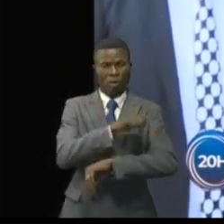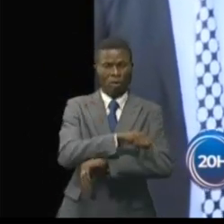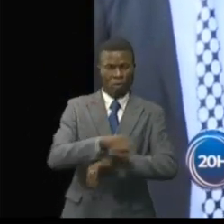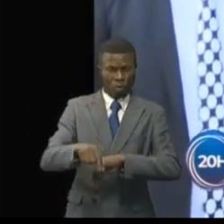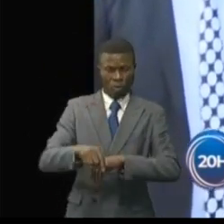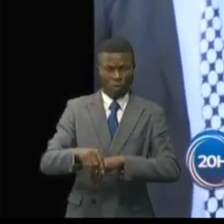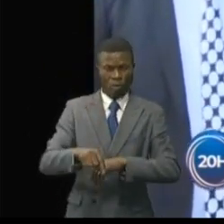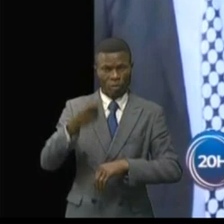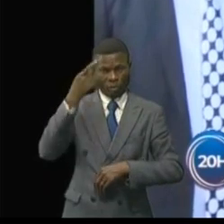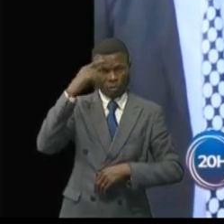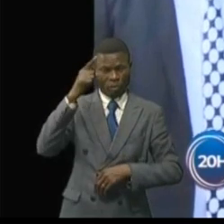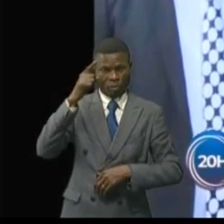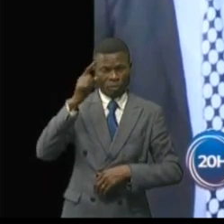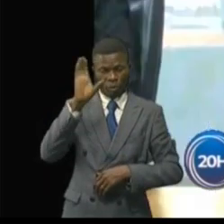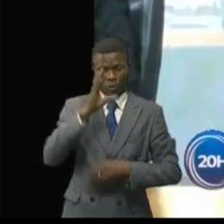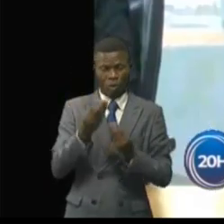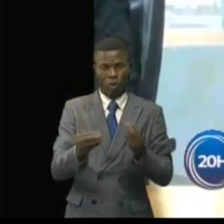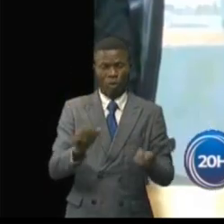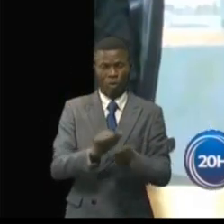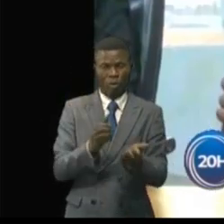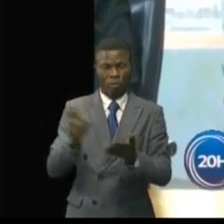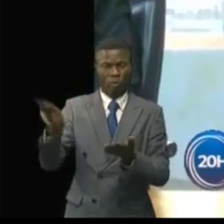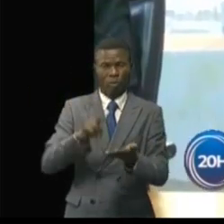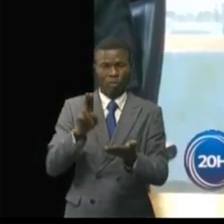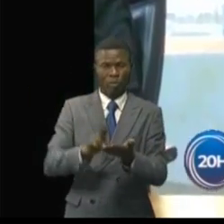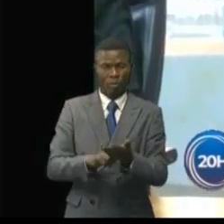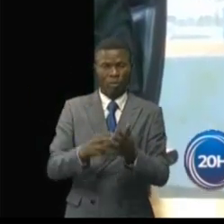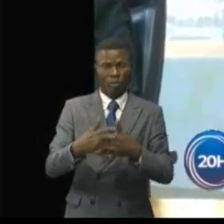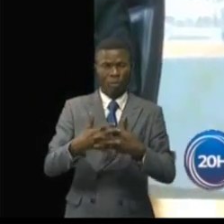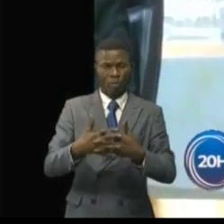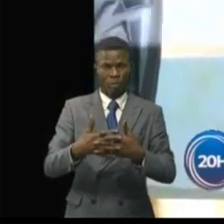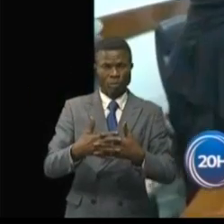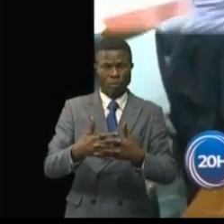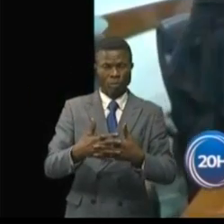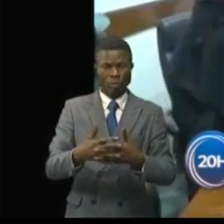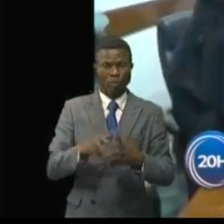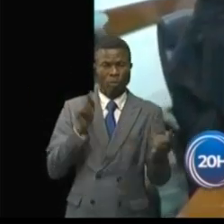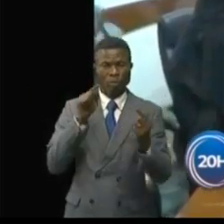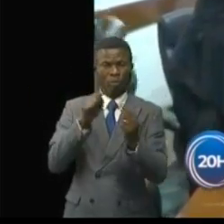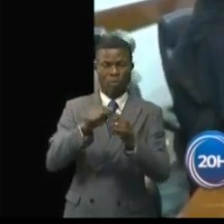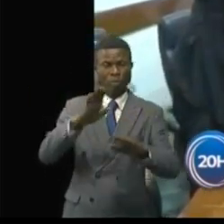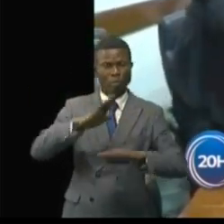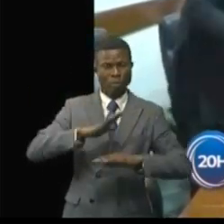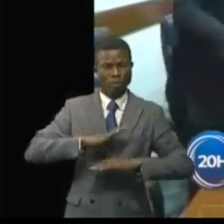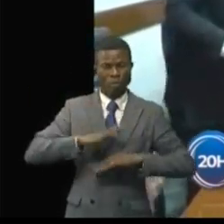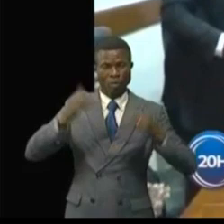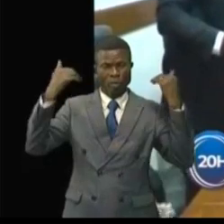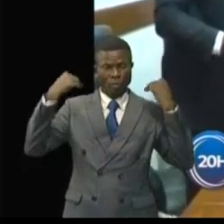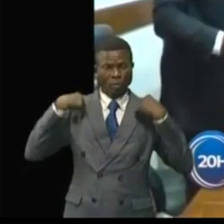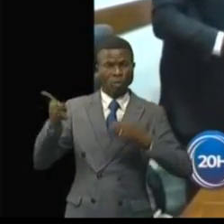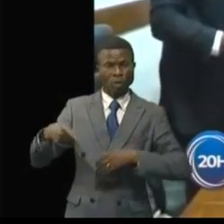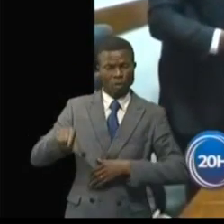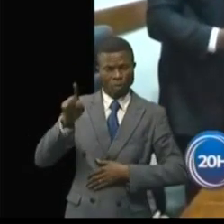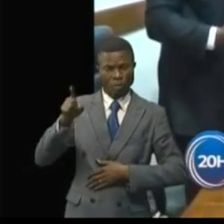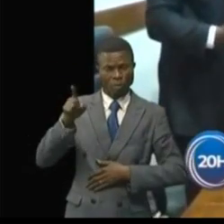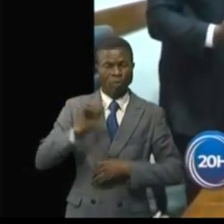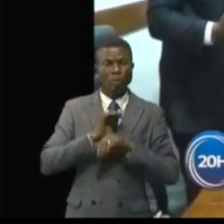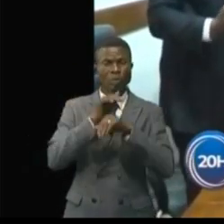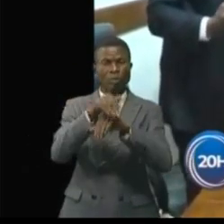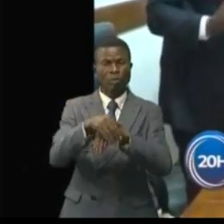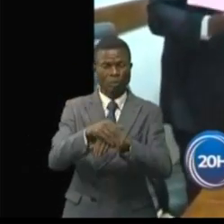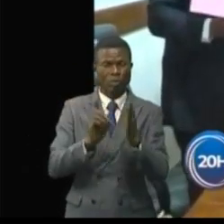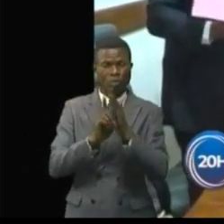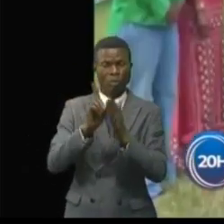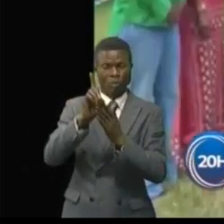vraiment développer notre province. La signature de ces partenariats est un motif de satisfaction pour les autorités de Maïndombe qui s'engagent à booster